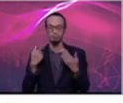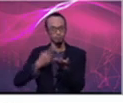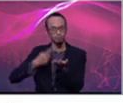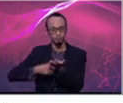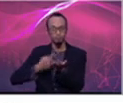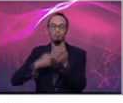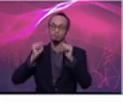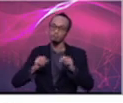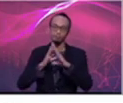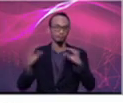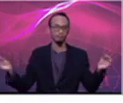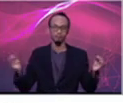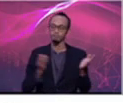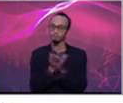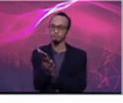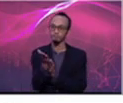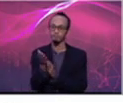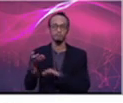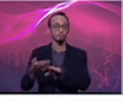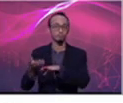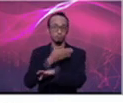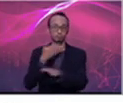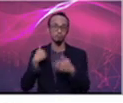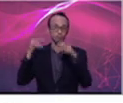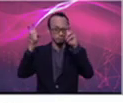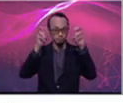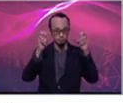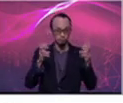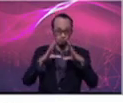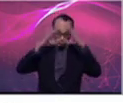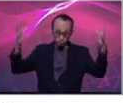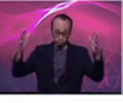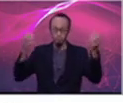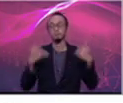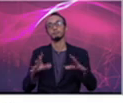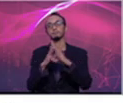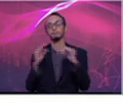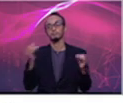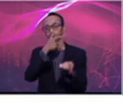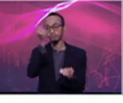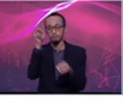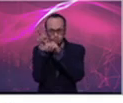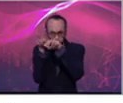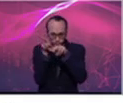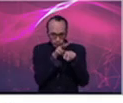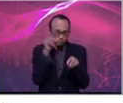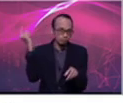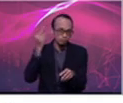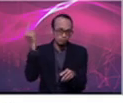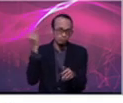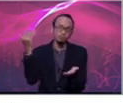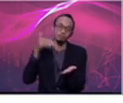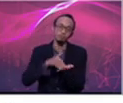selesai automatiklah sebelum ada isu besar dia sudah selesaikan sebab pantauan yang banyak Tu memudahkan kerja